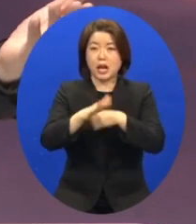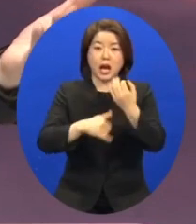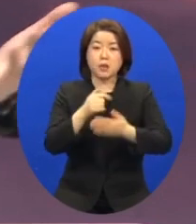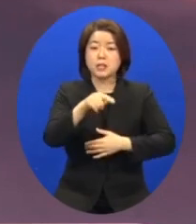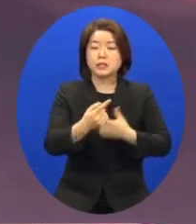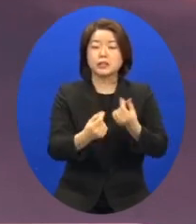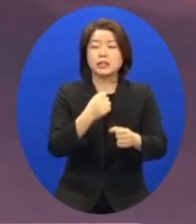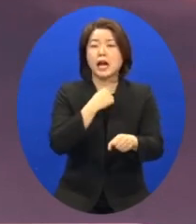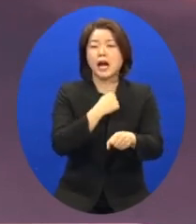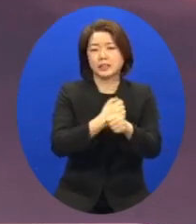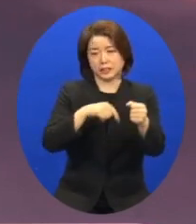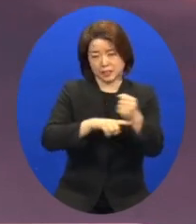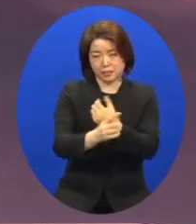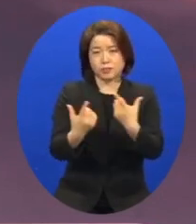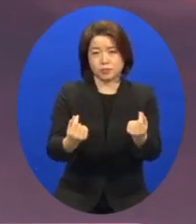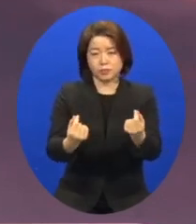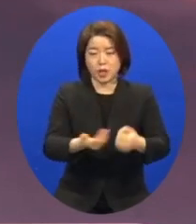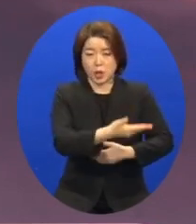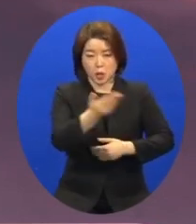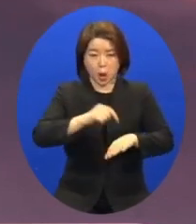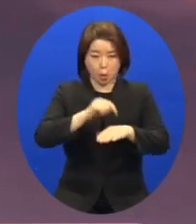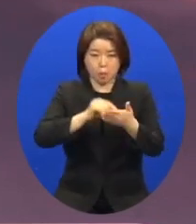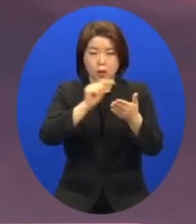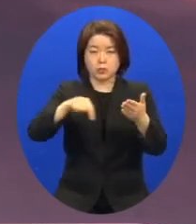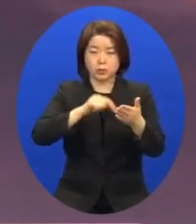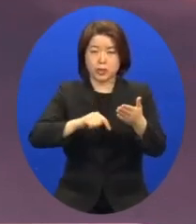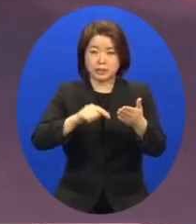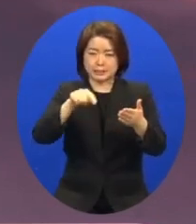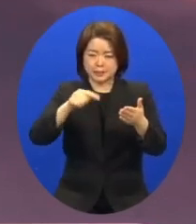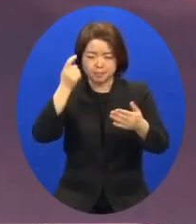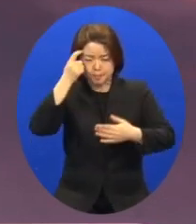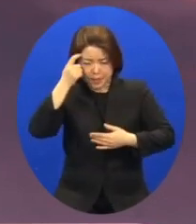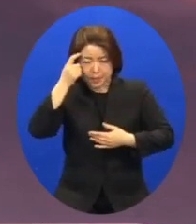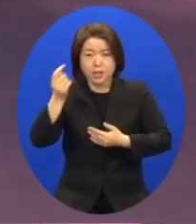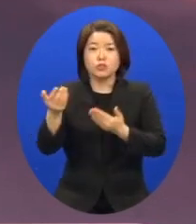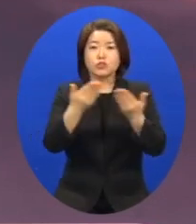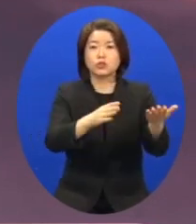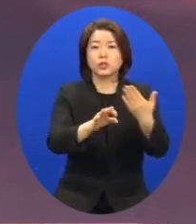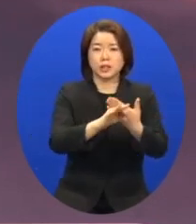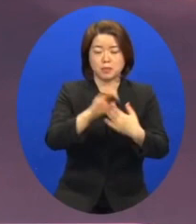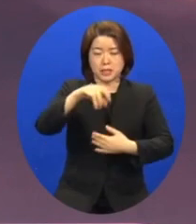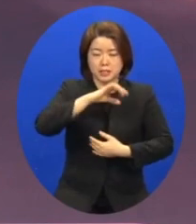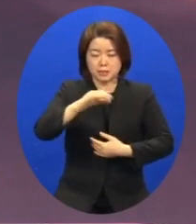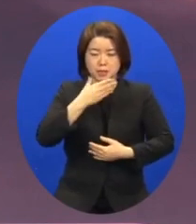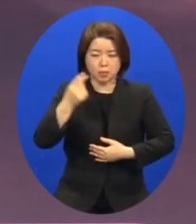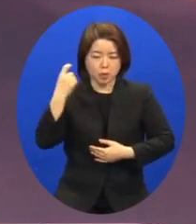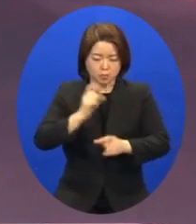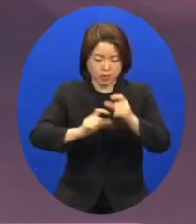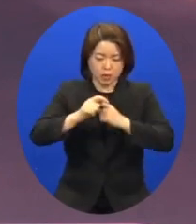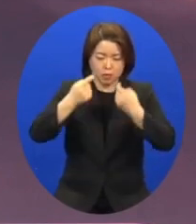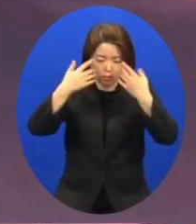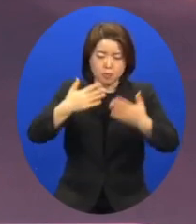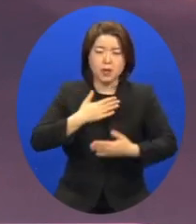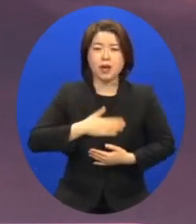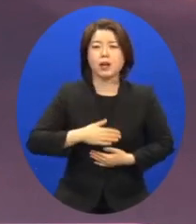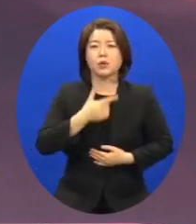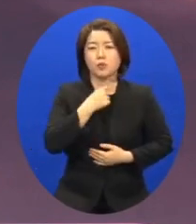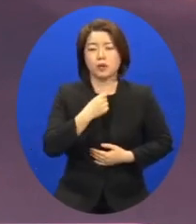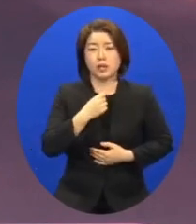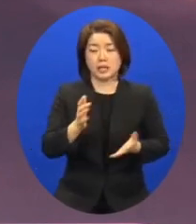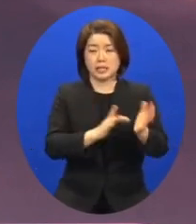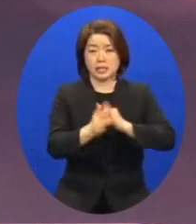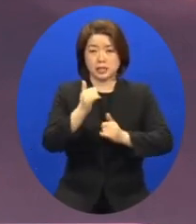뜻입니다 여러분 안에 그런 마음을 주셨다면 십자가에 복음을 분명히 더 알기 원한 십자가 예수